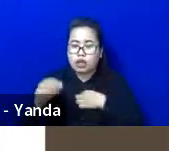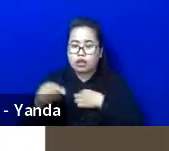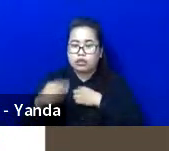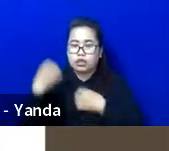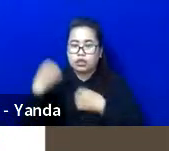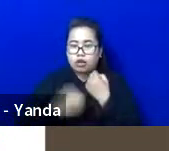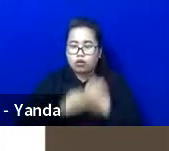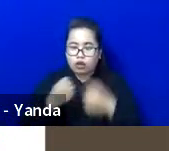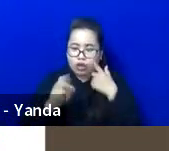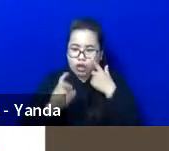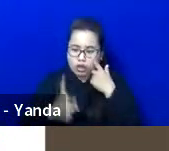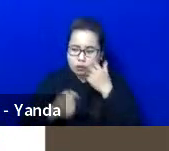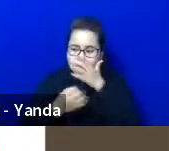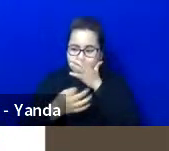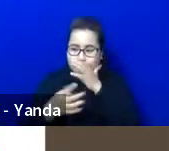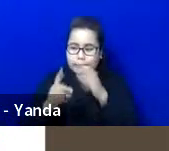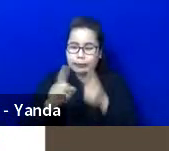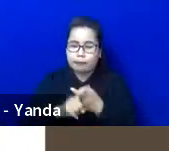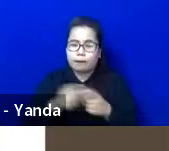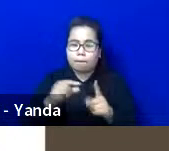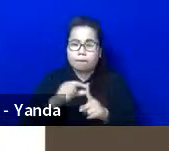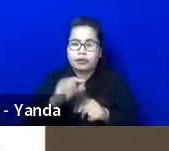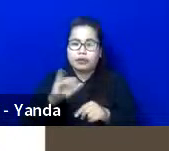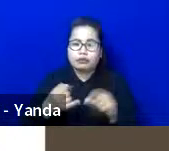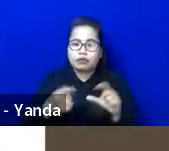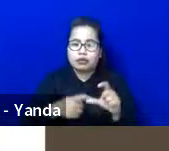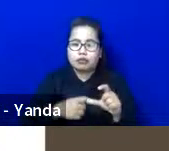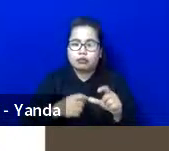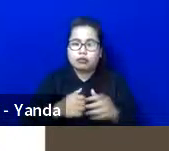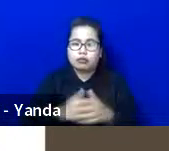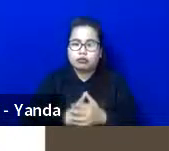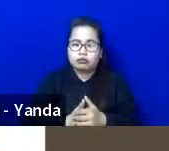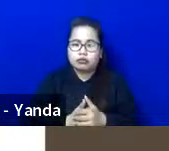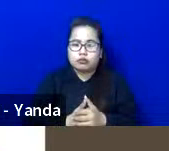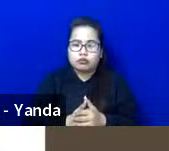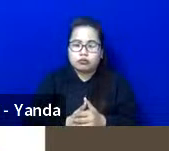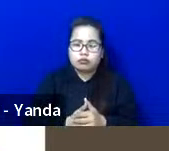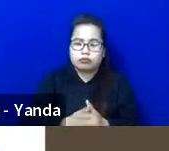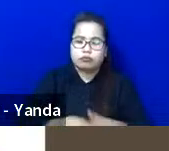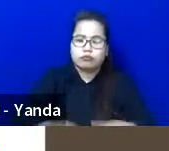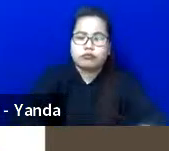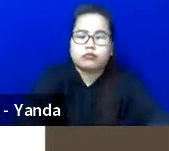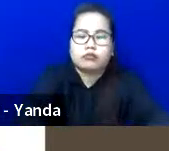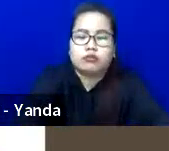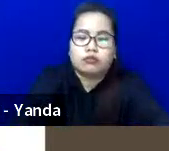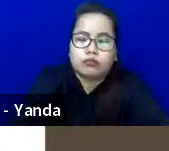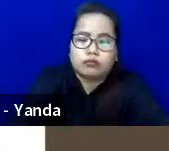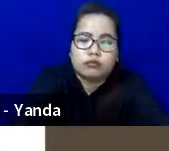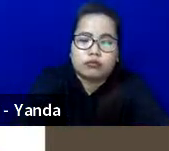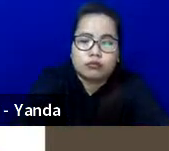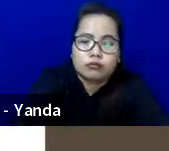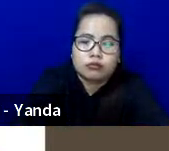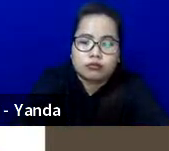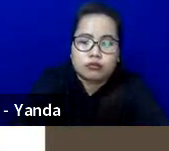banyak beberapa orang teman PJS itu mati muda, umur di bawah 55 gitu ya.